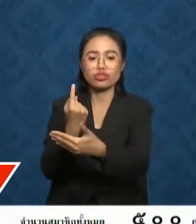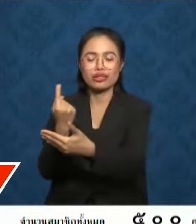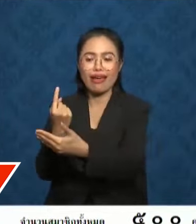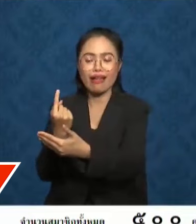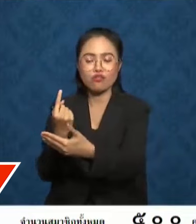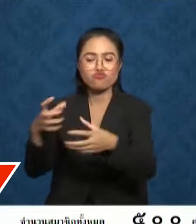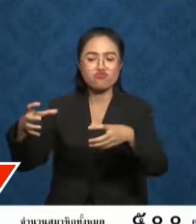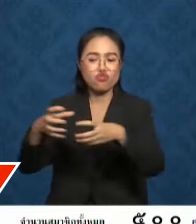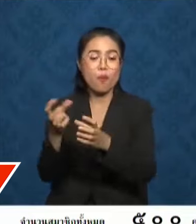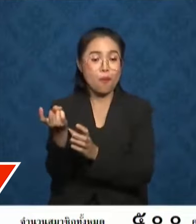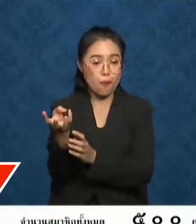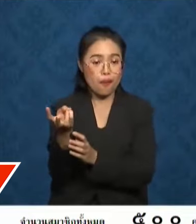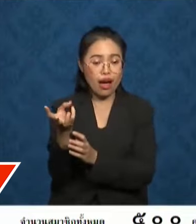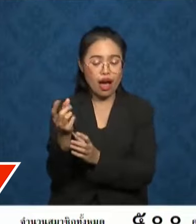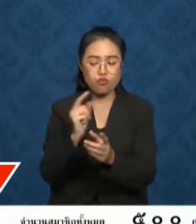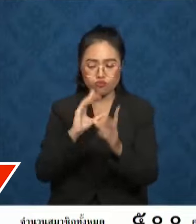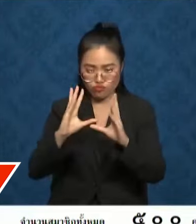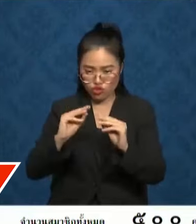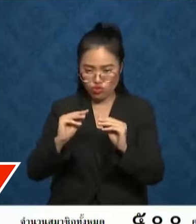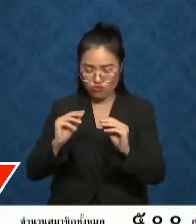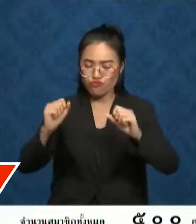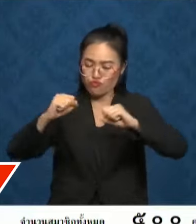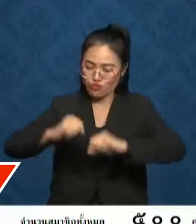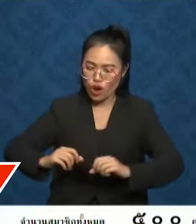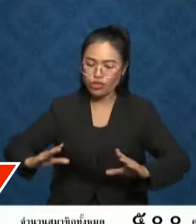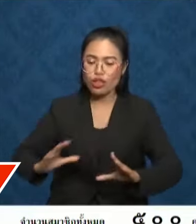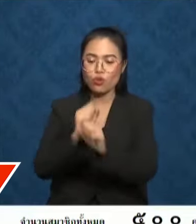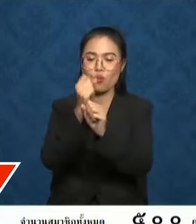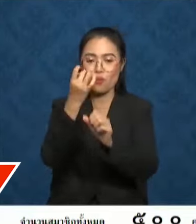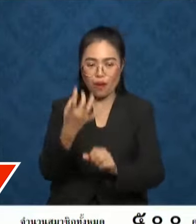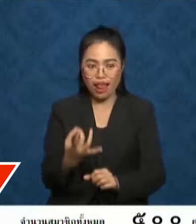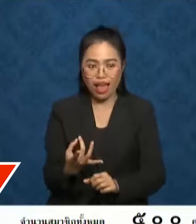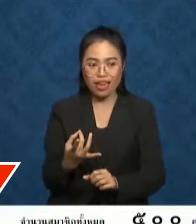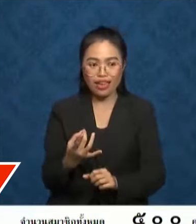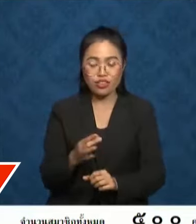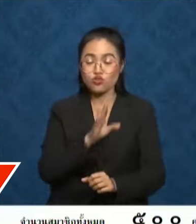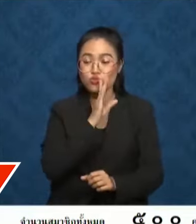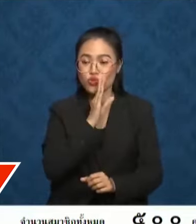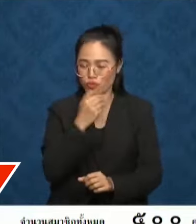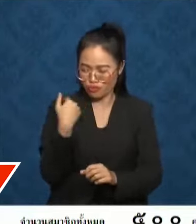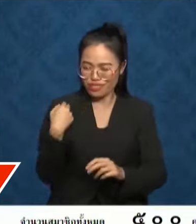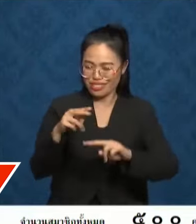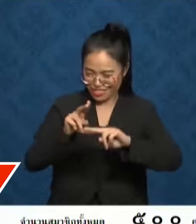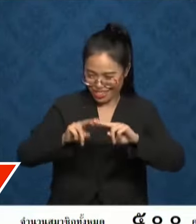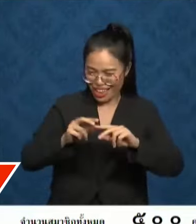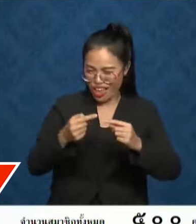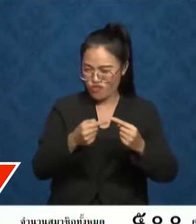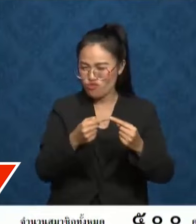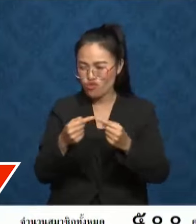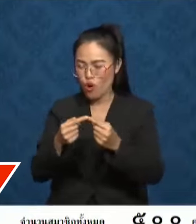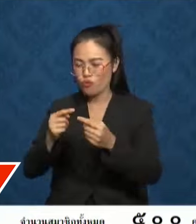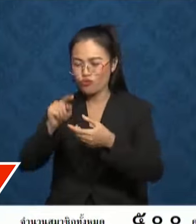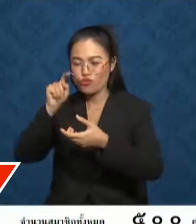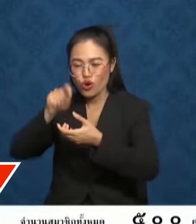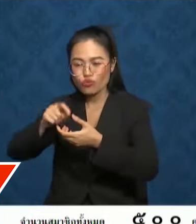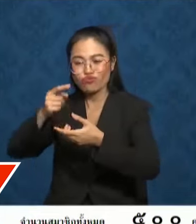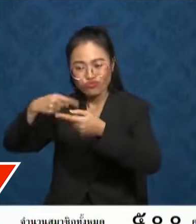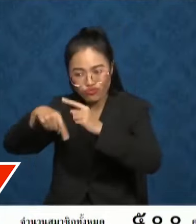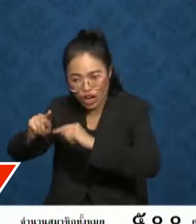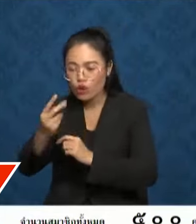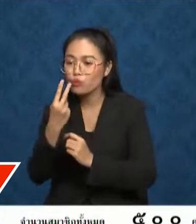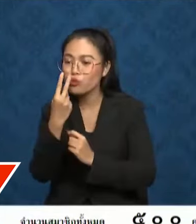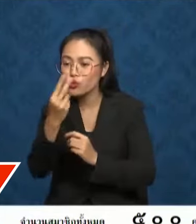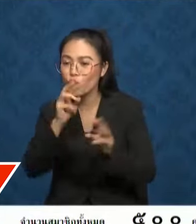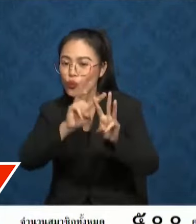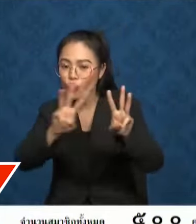ร Heathมาปรชุมและมมะติอย่ไรจรง ๆ ถ้าสมมิวา มีสแกนต่ออีนิดหน่เพื่อที่จะกระโดด